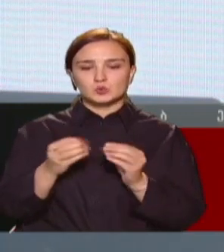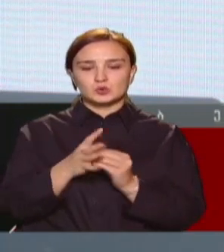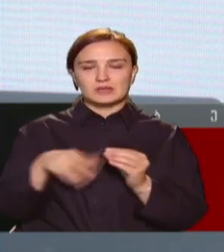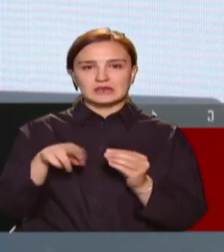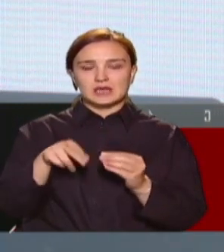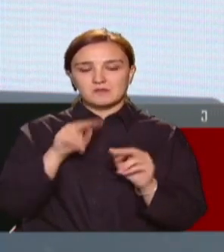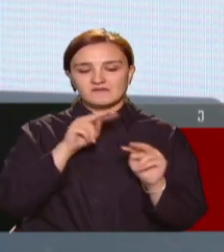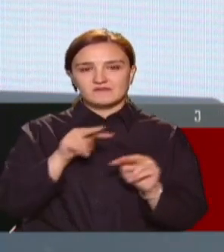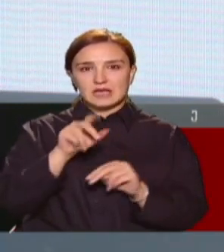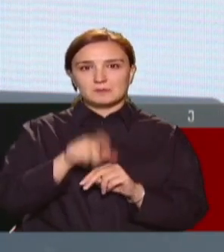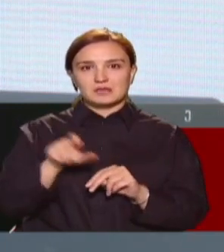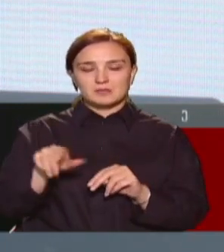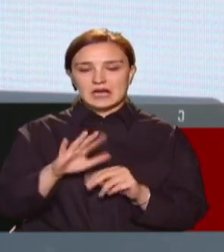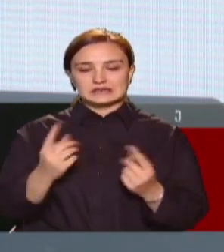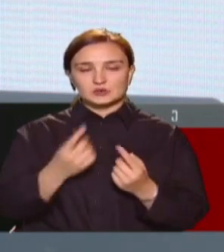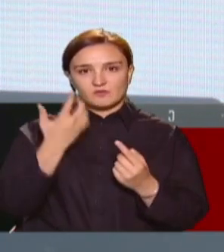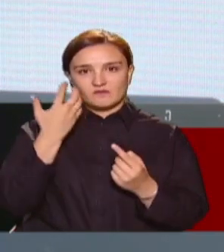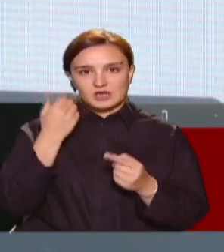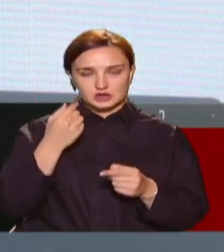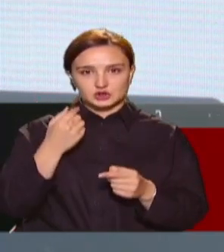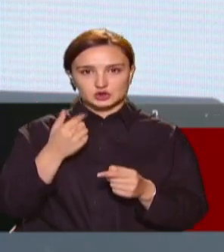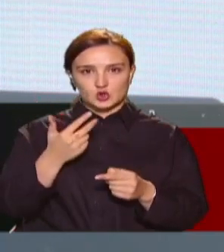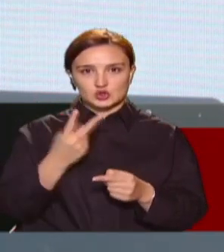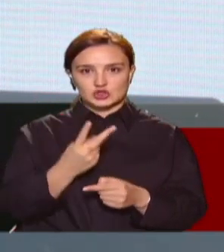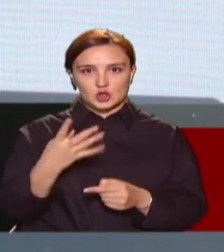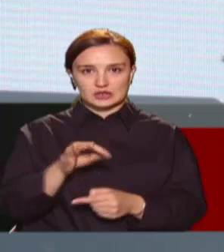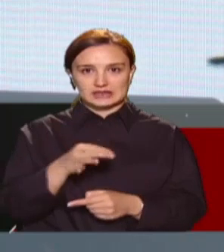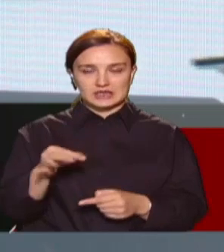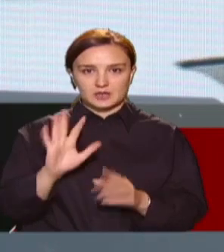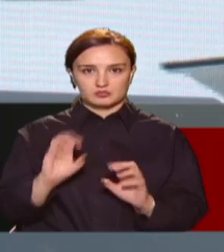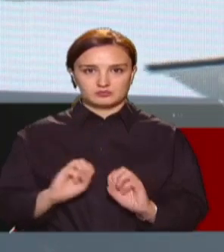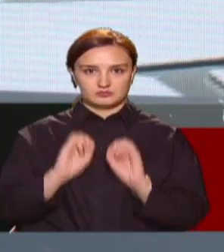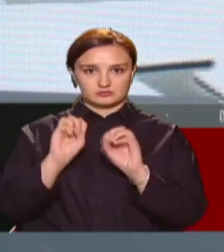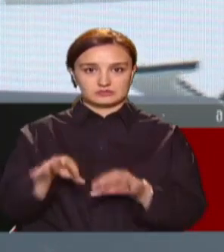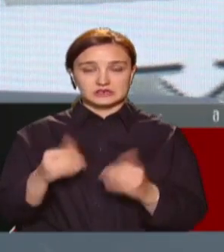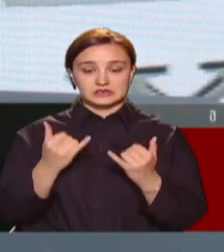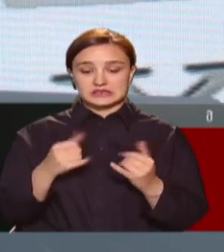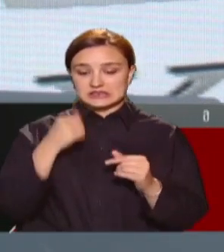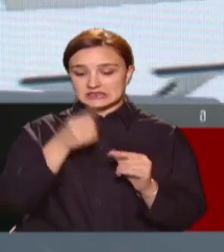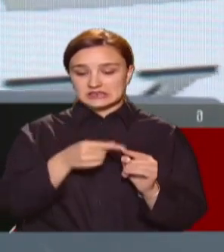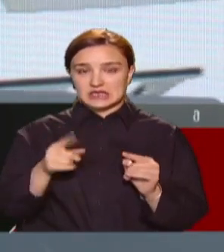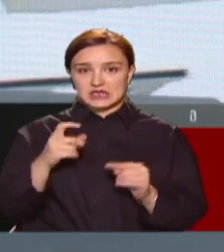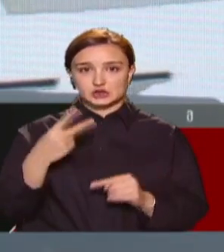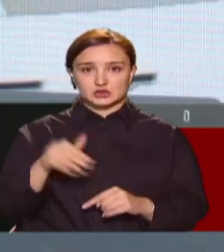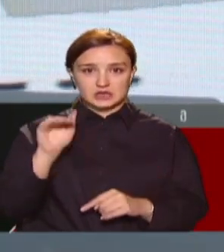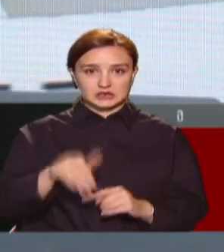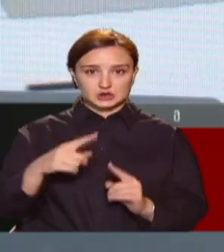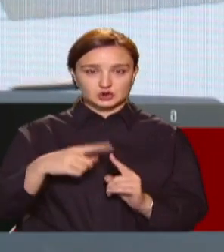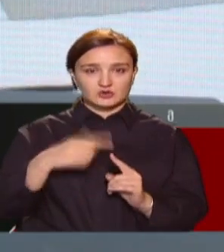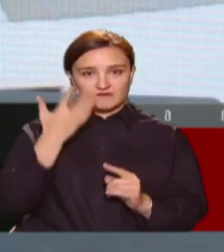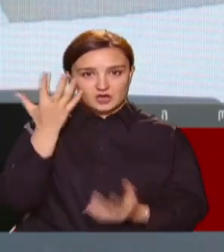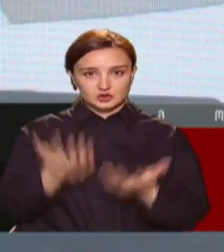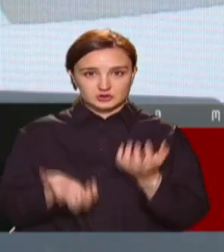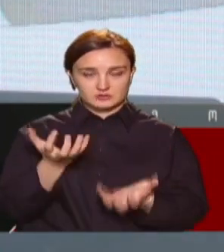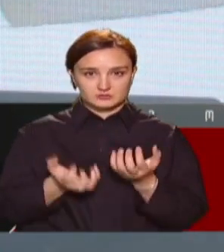დეკემბრამდე ფერმერებისგან არასტანდარტულ ვაშლს არანაკლებ 24 თეთრად ჩაიბარებენ. წელს საქართველოში 120,000 ტონა ვაშლის